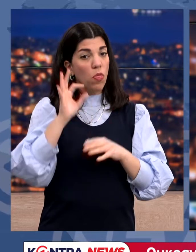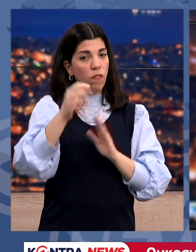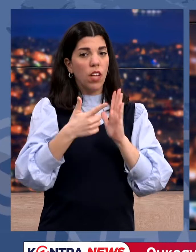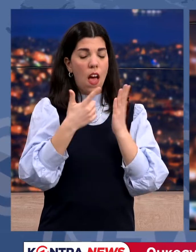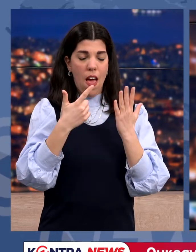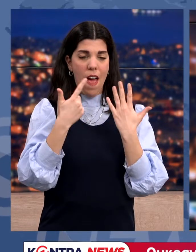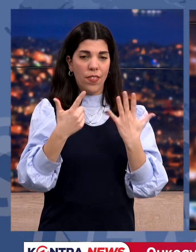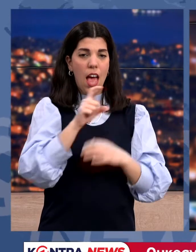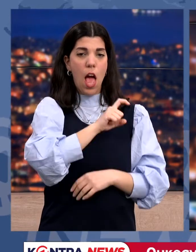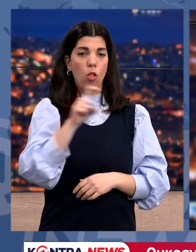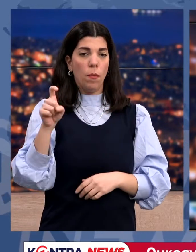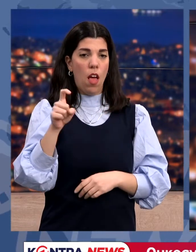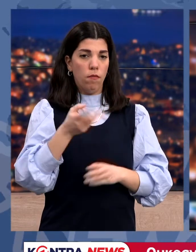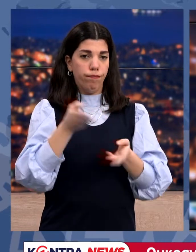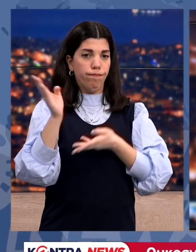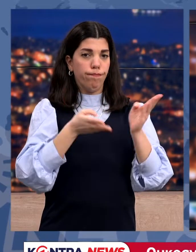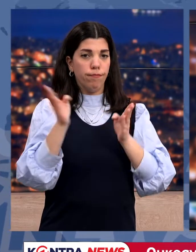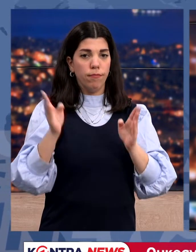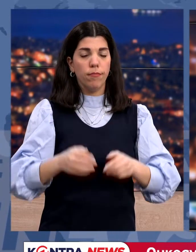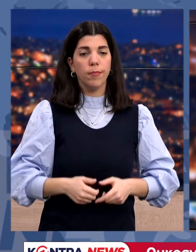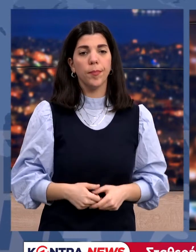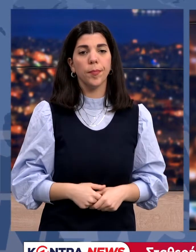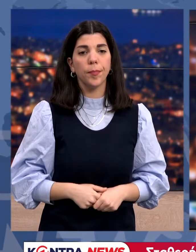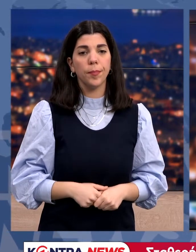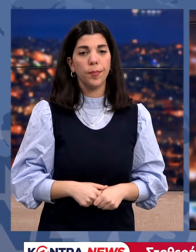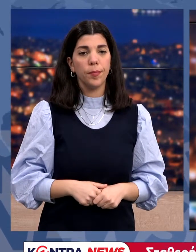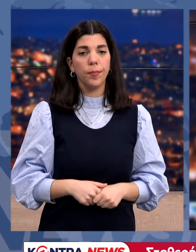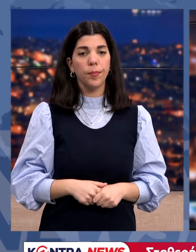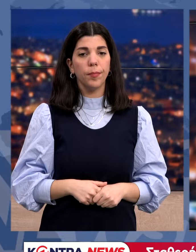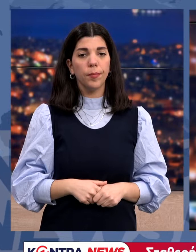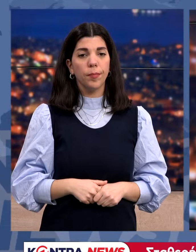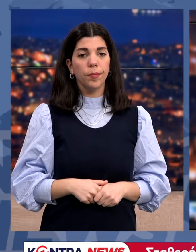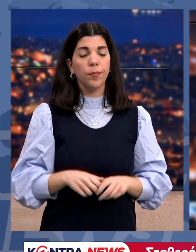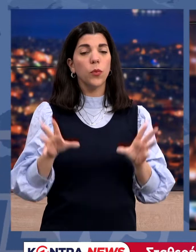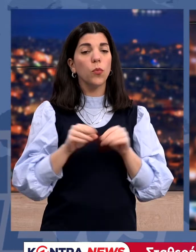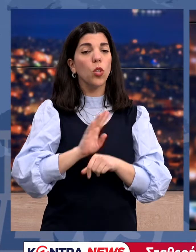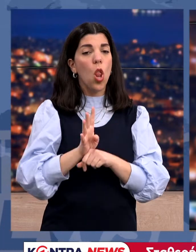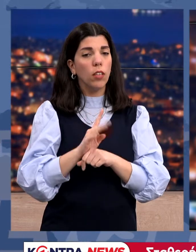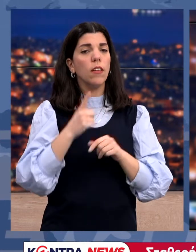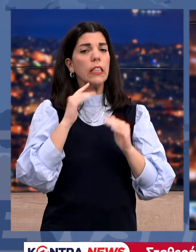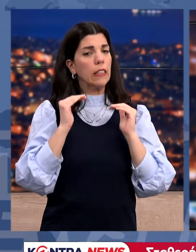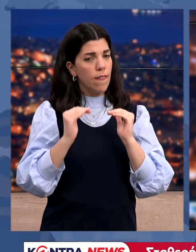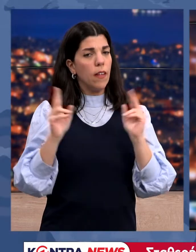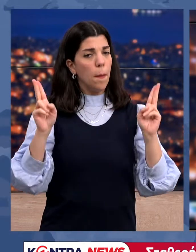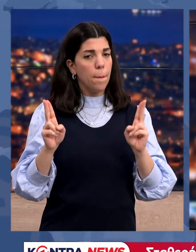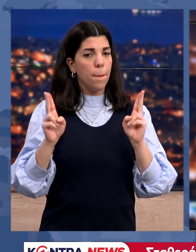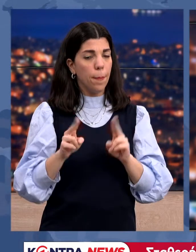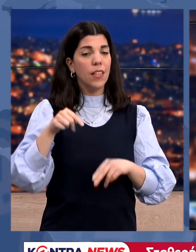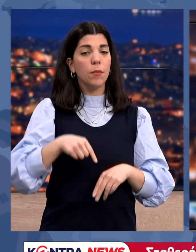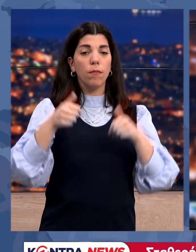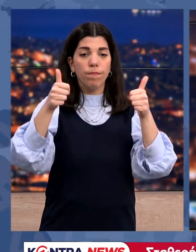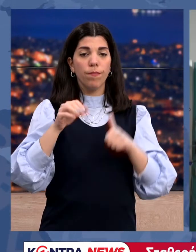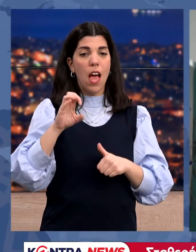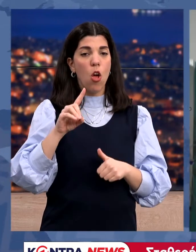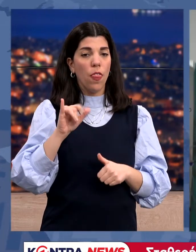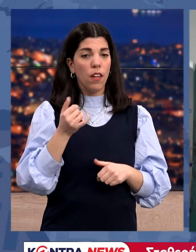μπορεί να ξεπεράσει τα 7 εκατομμύρια σταθερή αποκλιμάκωση παρουσιάζουν οι σκληροί δείκτες της